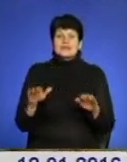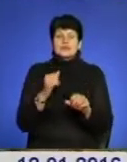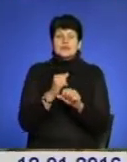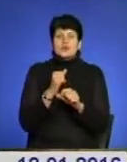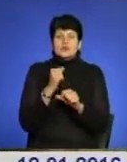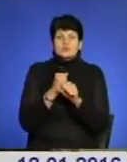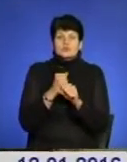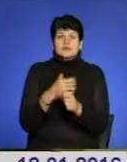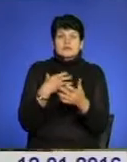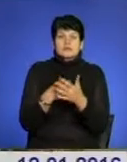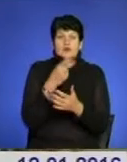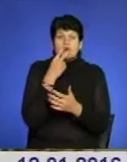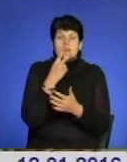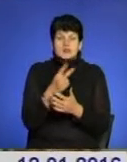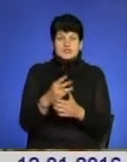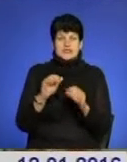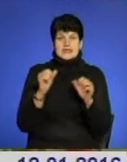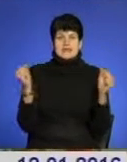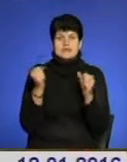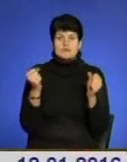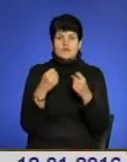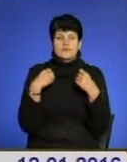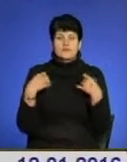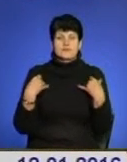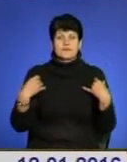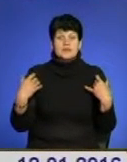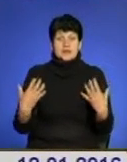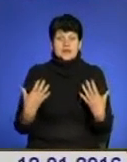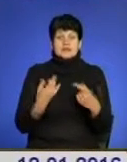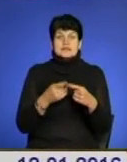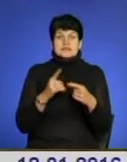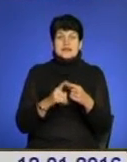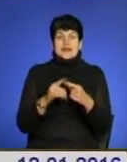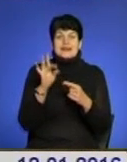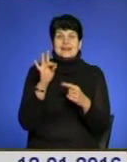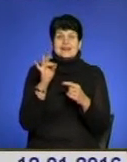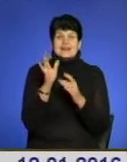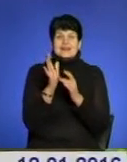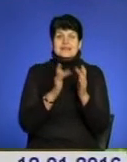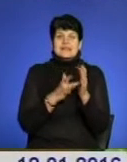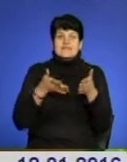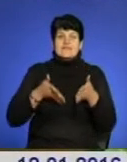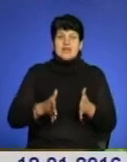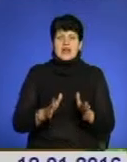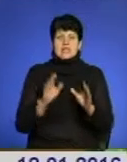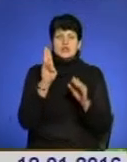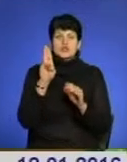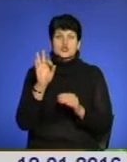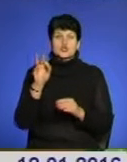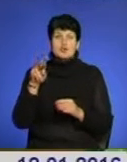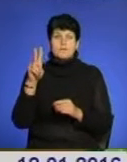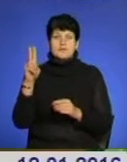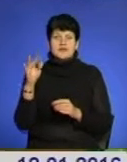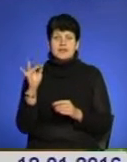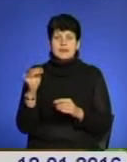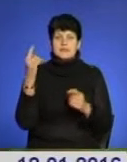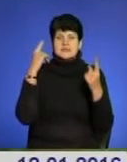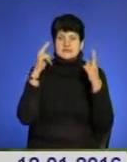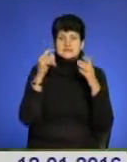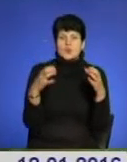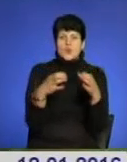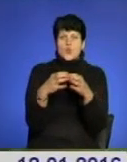бачення символу зимових свят. Представлені на виставці різдвяні шопки, створені учнями, мистецькими шкільними гуртками,